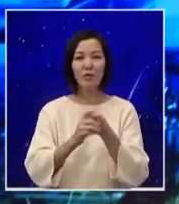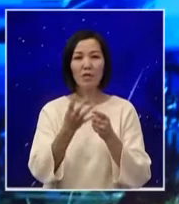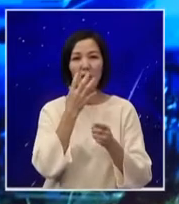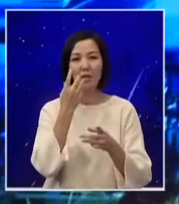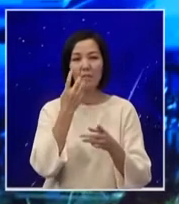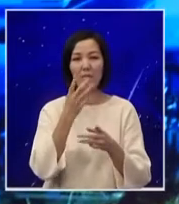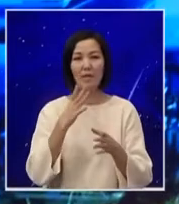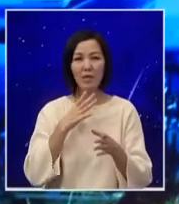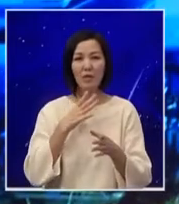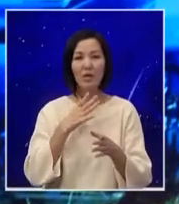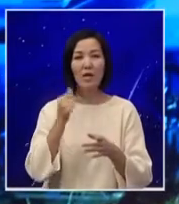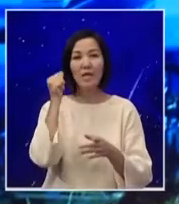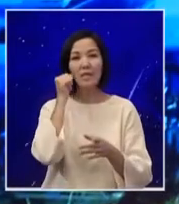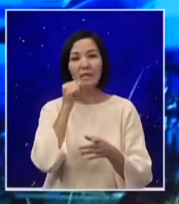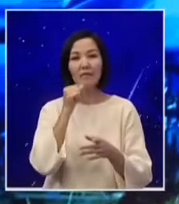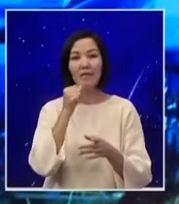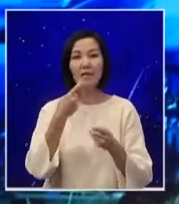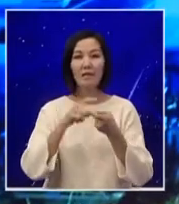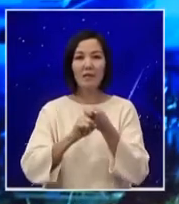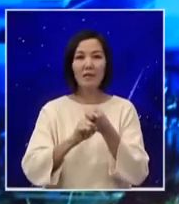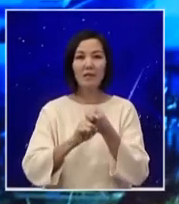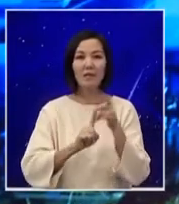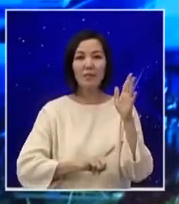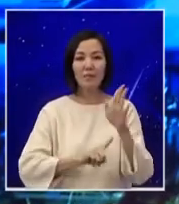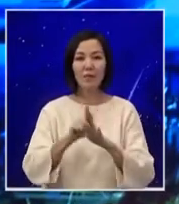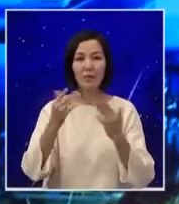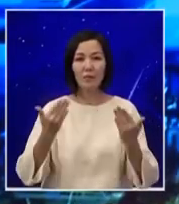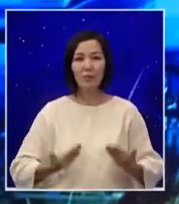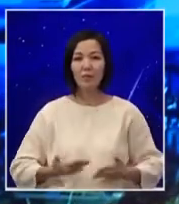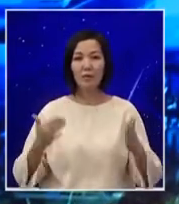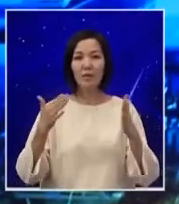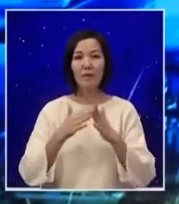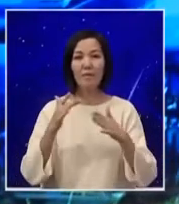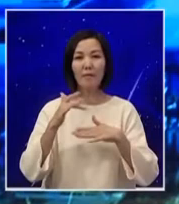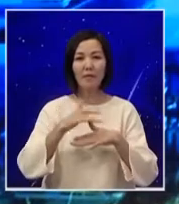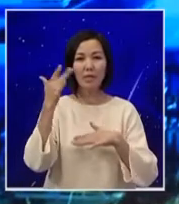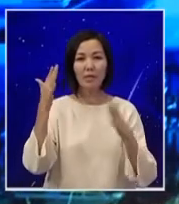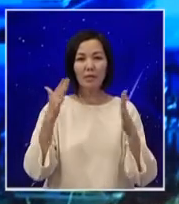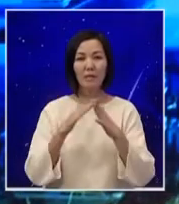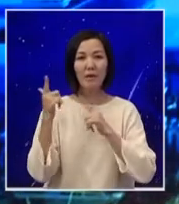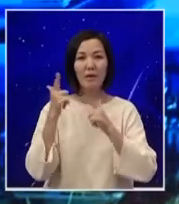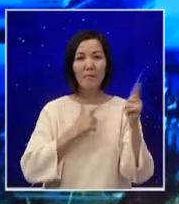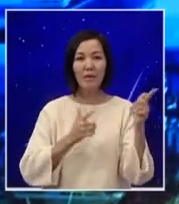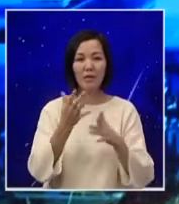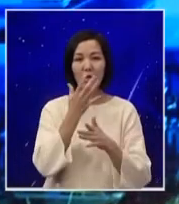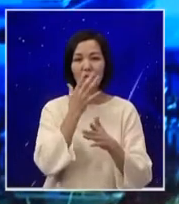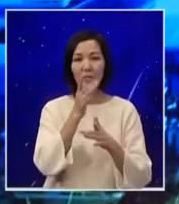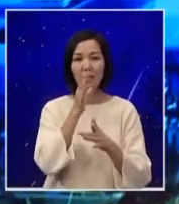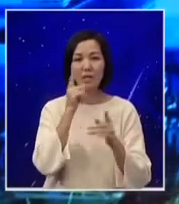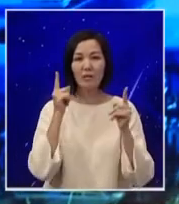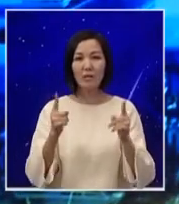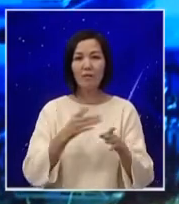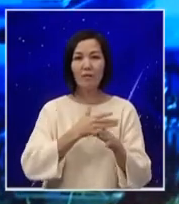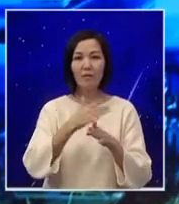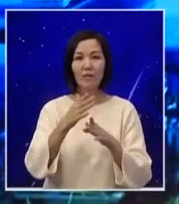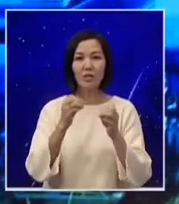отоплению а уже завтра тепло начнет поступать в жилые дома всего в этом году на подготовку к отопительному сезону выделено